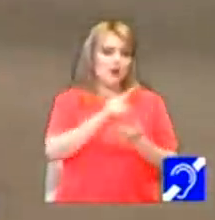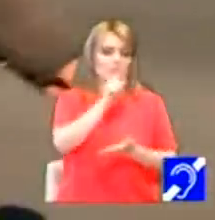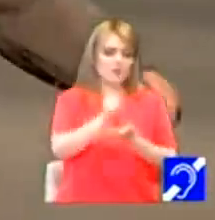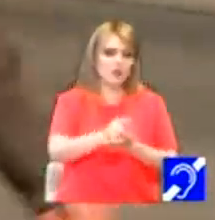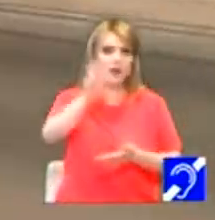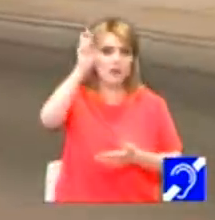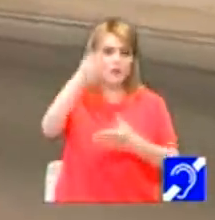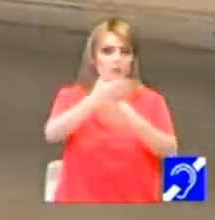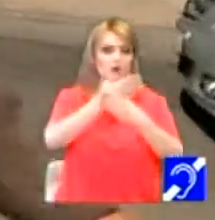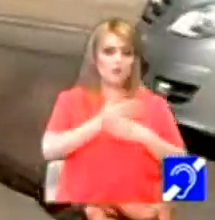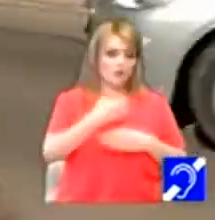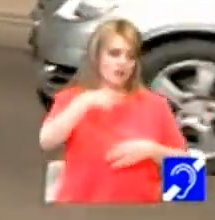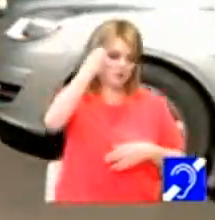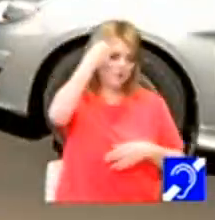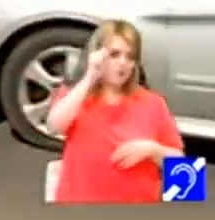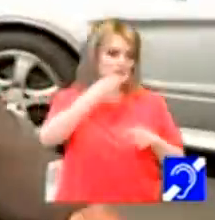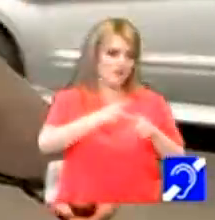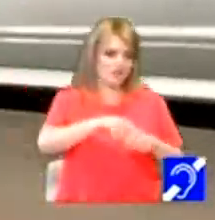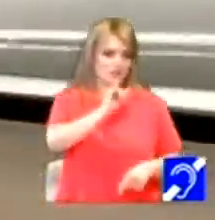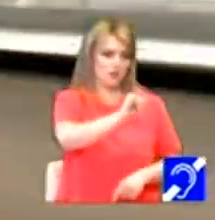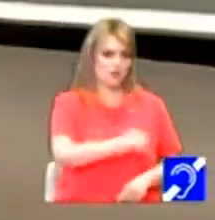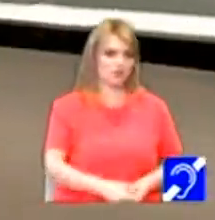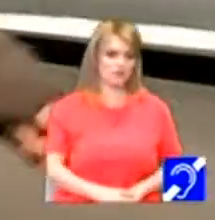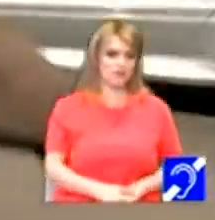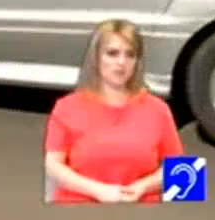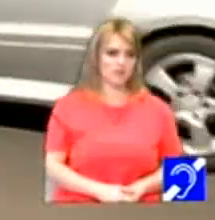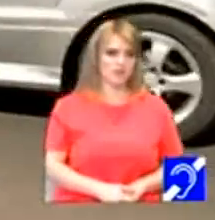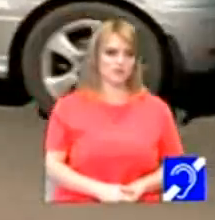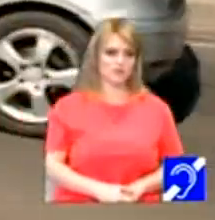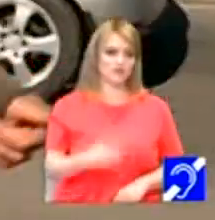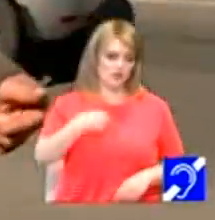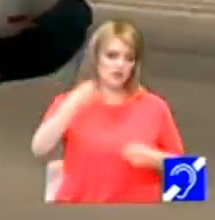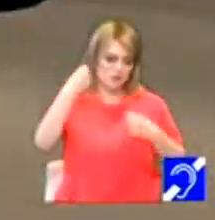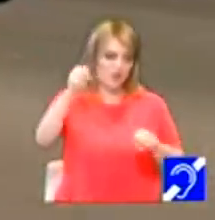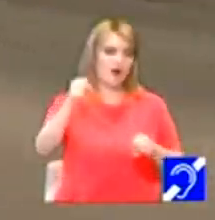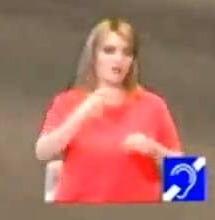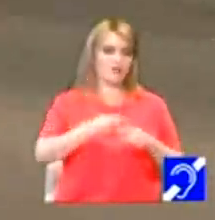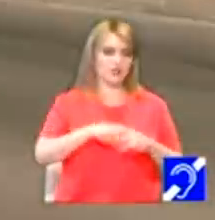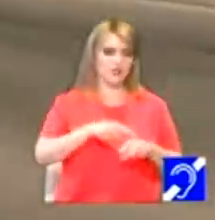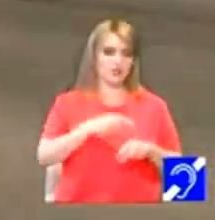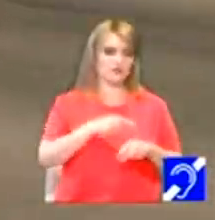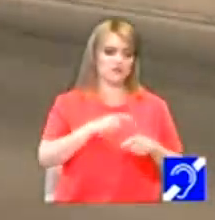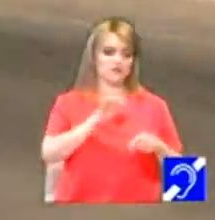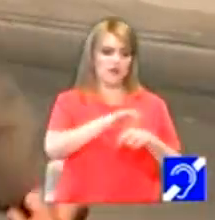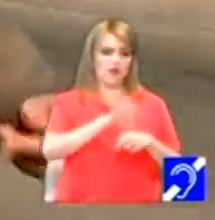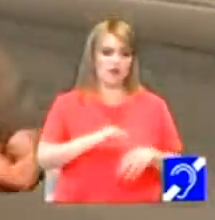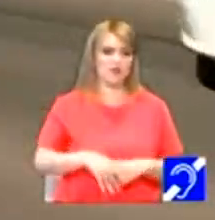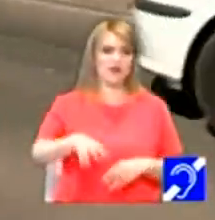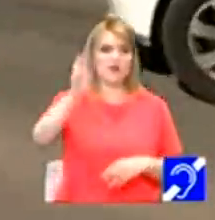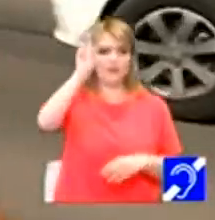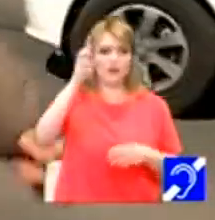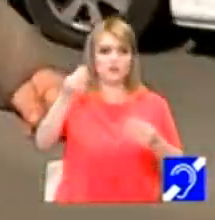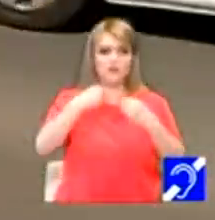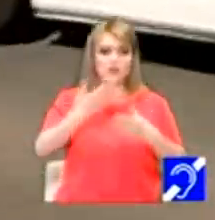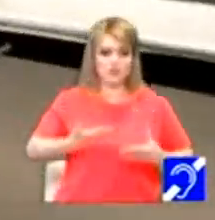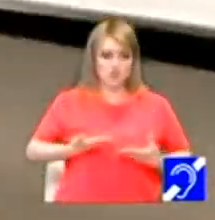lui Dumnezeu, se biruiește Duhul Satanii. Moartea, a venit moartea în lume, dar Dumnezeu ne-a adus viață. Și când oamenii merg